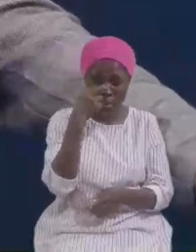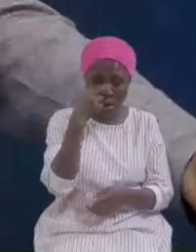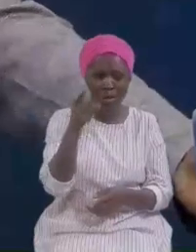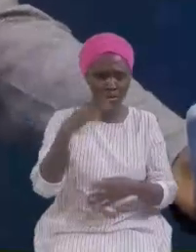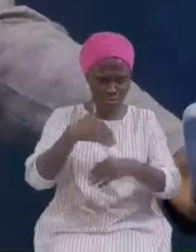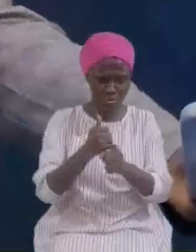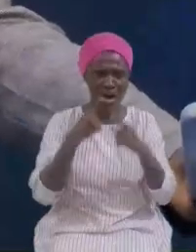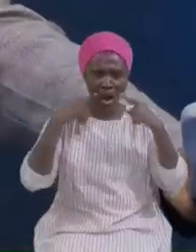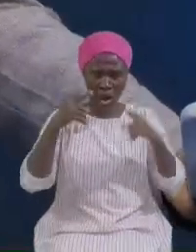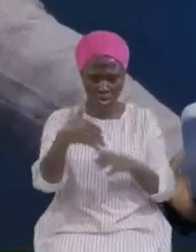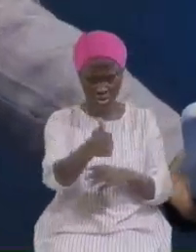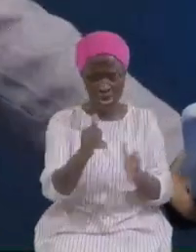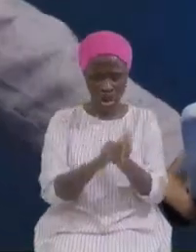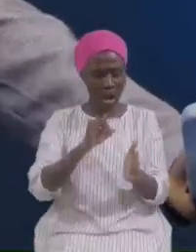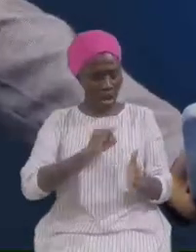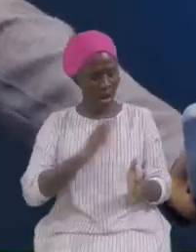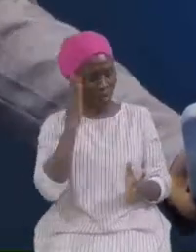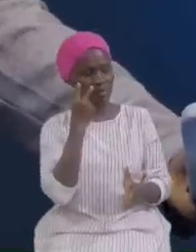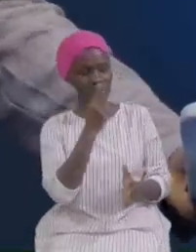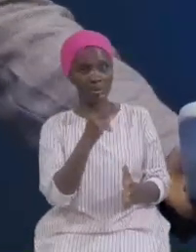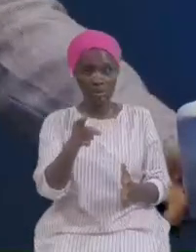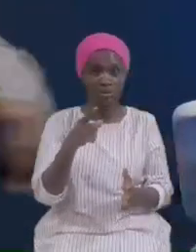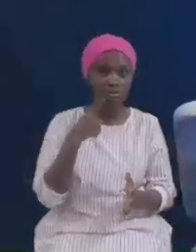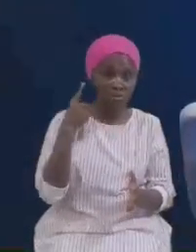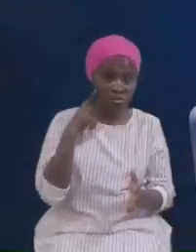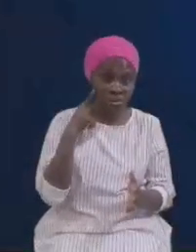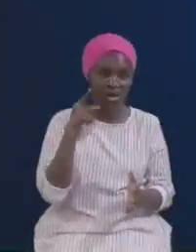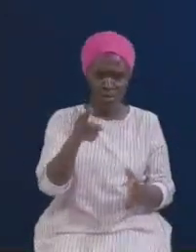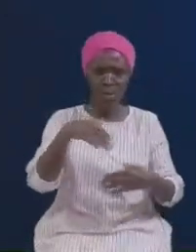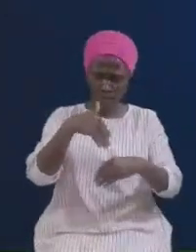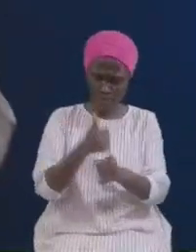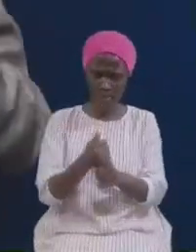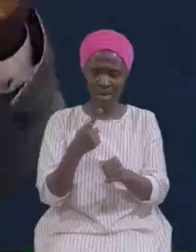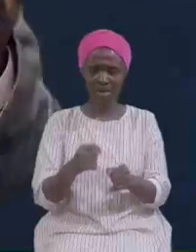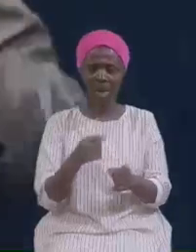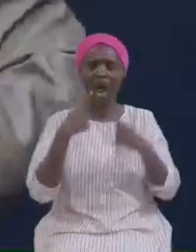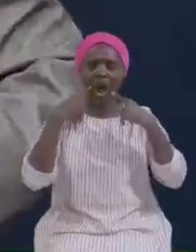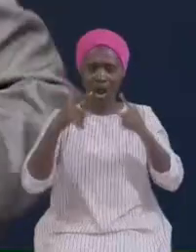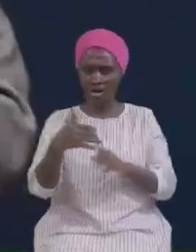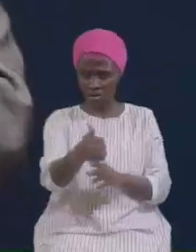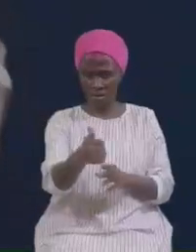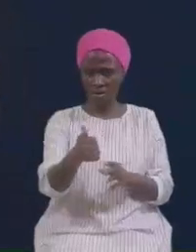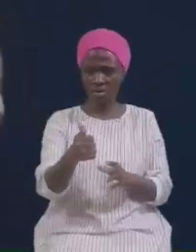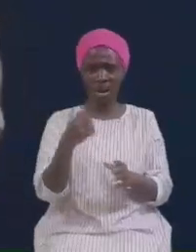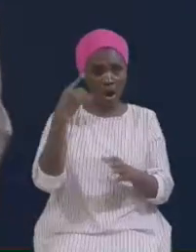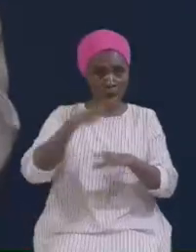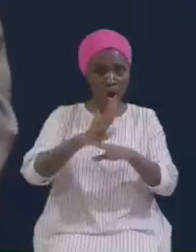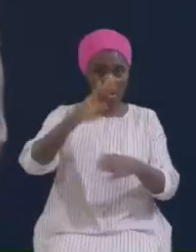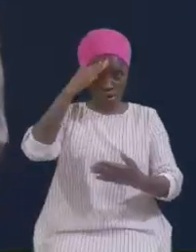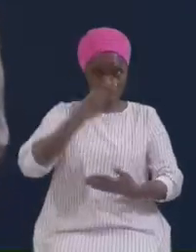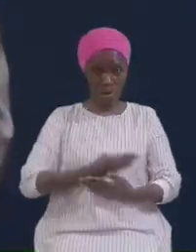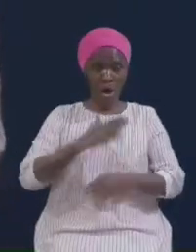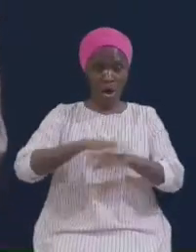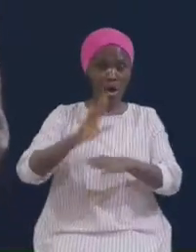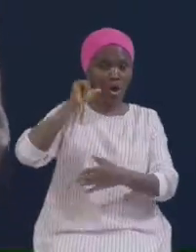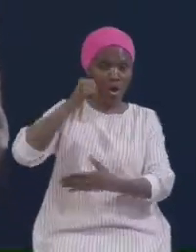Tu passes l'annonce, je verrai. Est-ce que tu es muet et sourd? tu passes l'annonce pour toi, pour ton fils, pour ta fille, pour